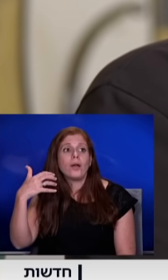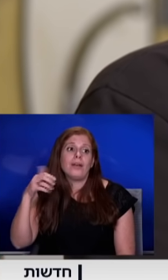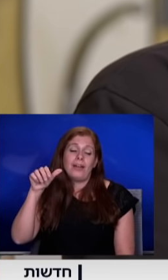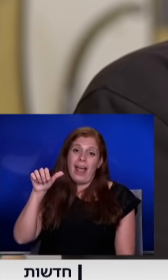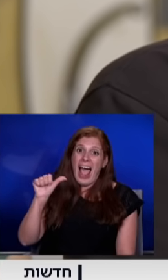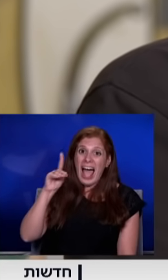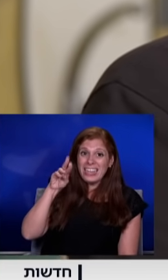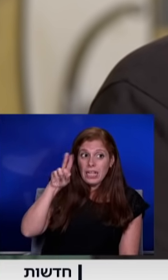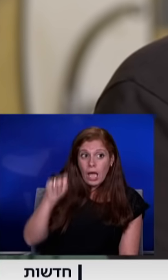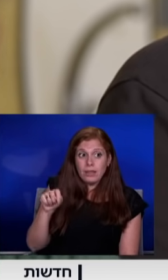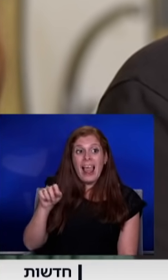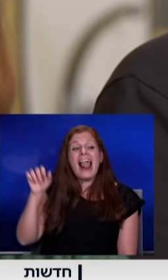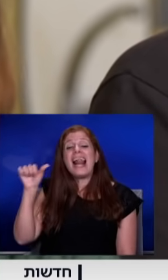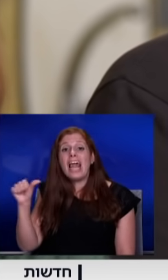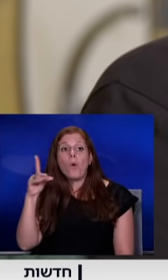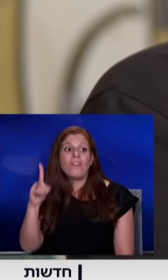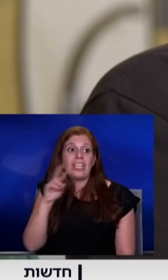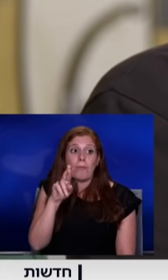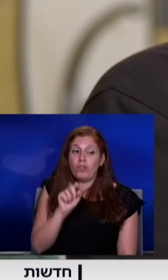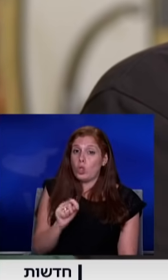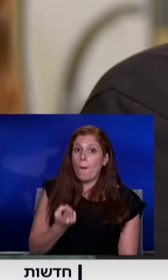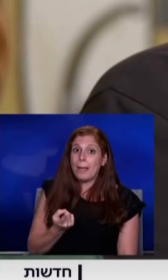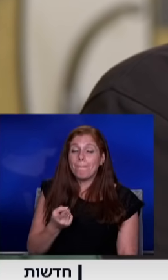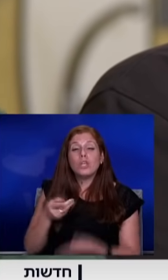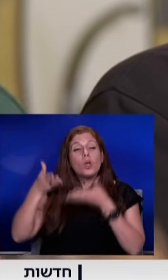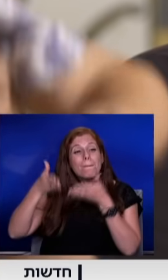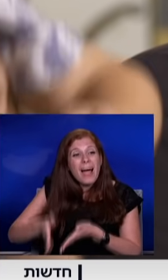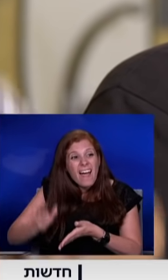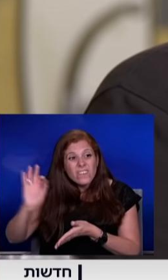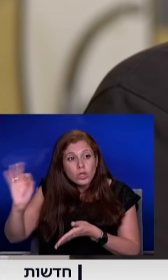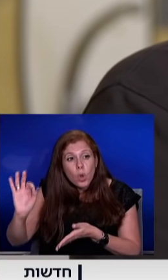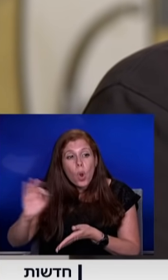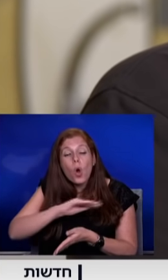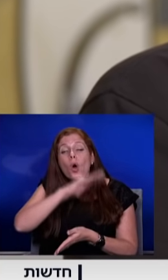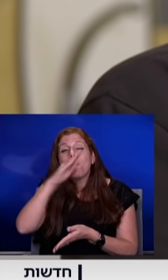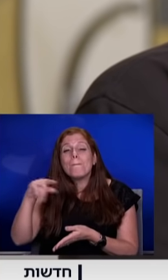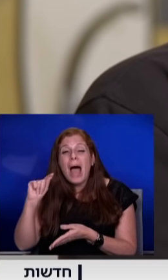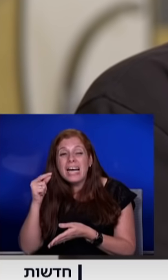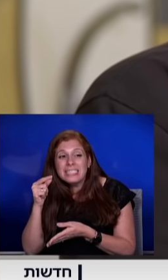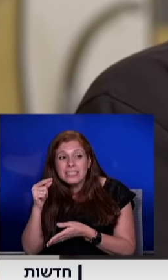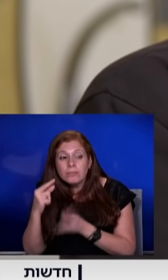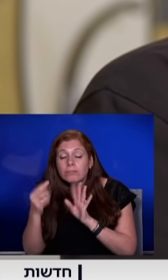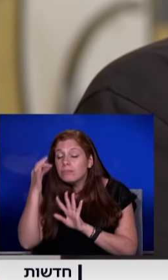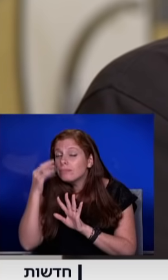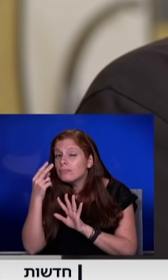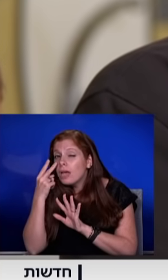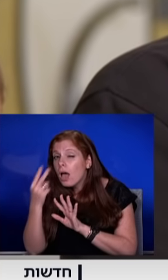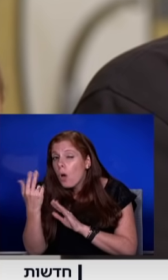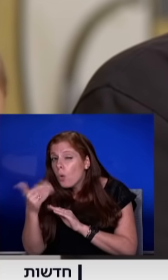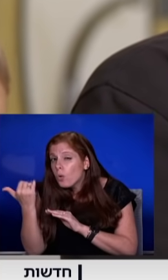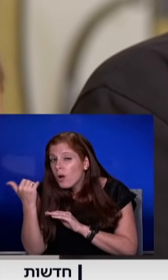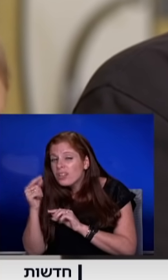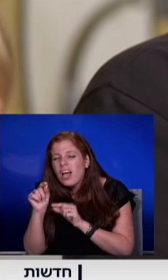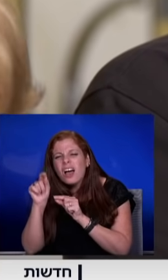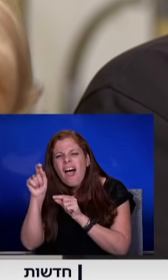האדרת, אליהו דוד רבינוביץ' תאומים, שבקברו בהר הזיתים הבחינו לאחרונה